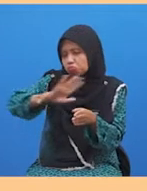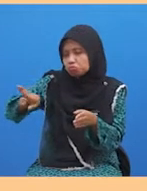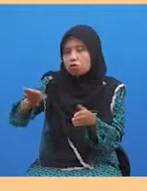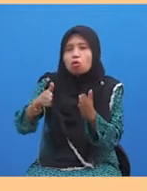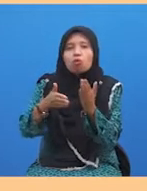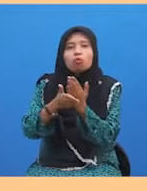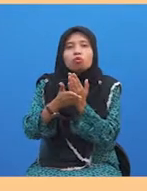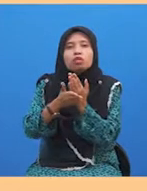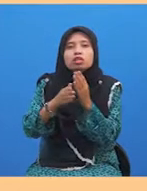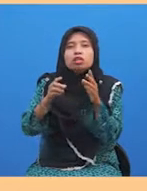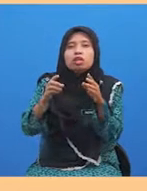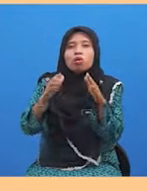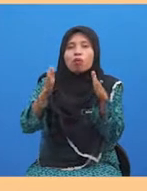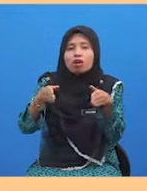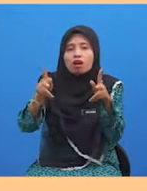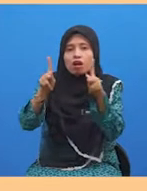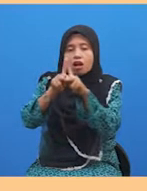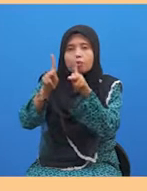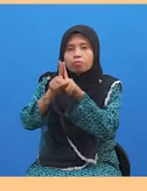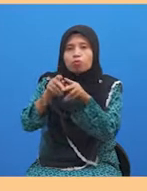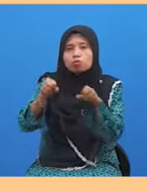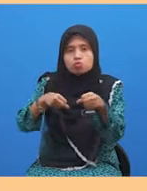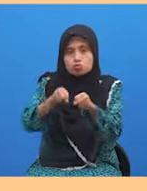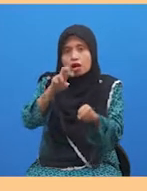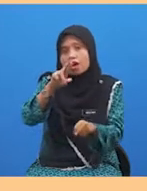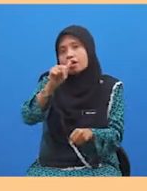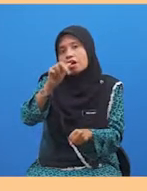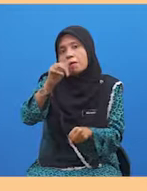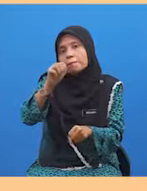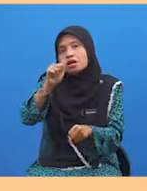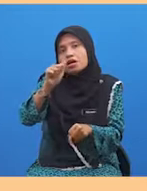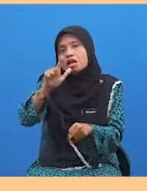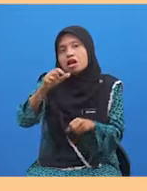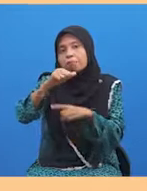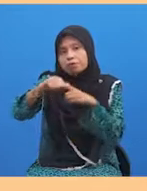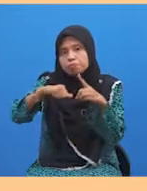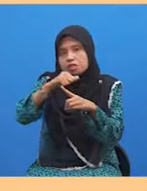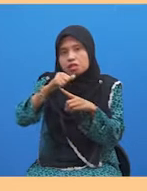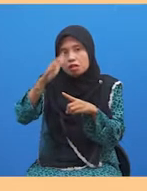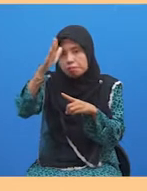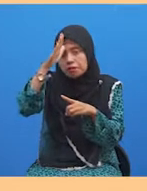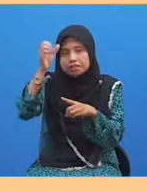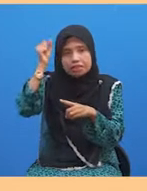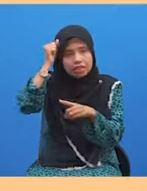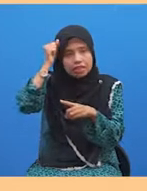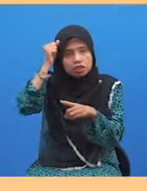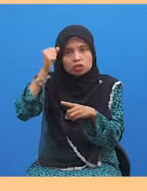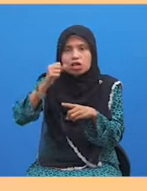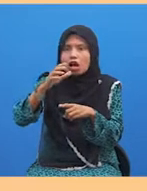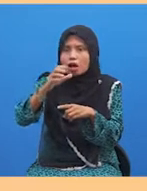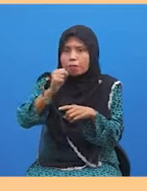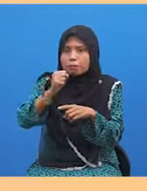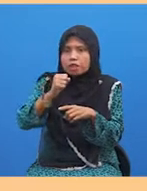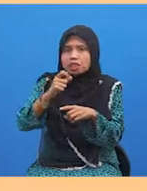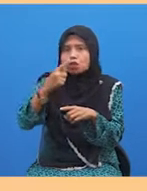penduduk kampung Sungai Ramal apabila Pak Saidi mengambil tindakan